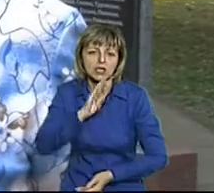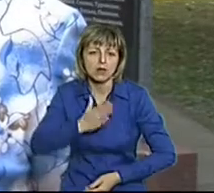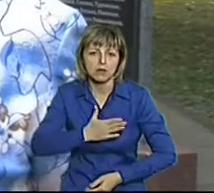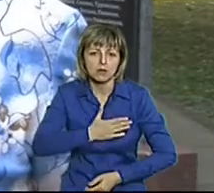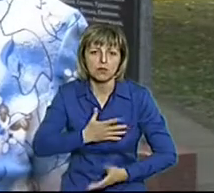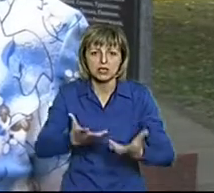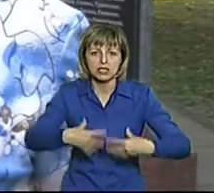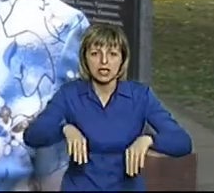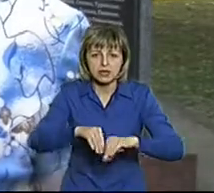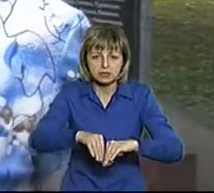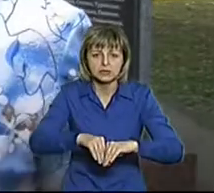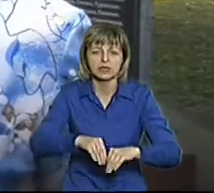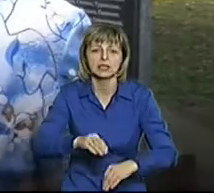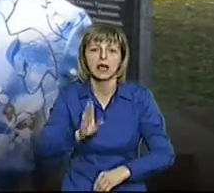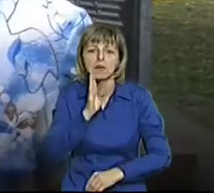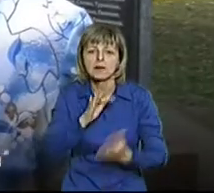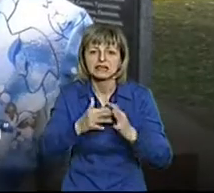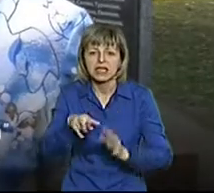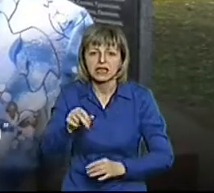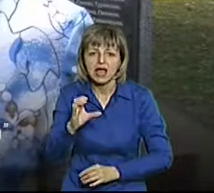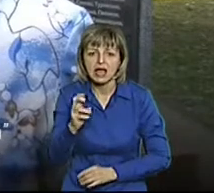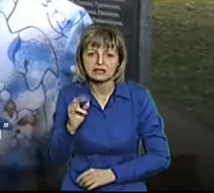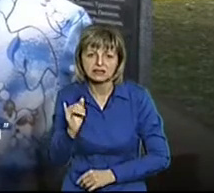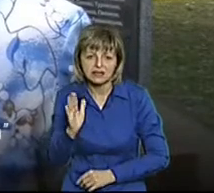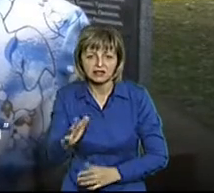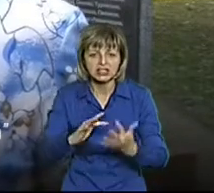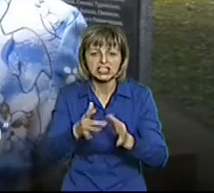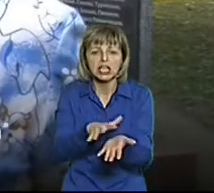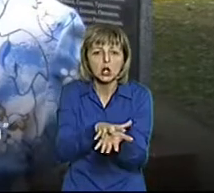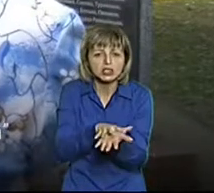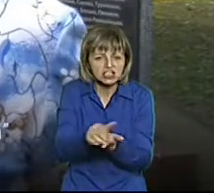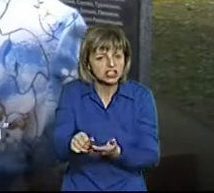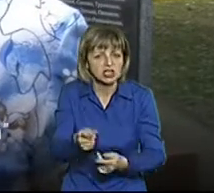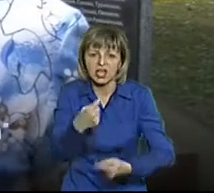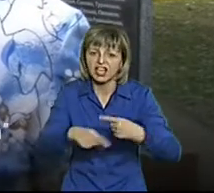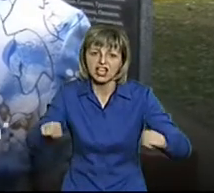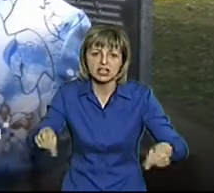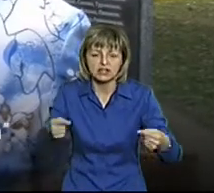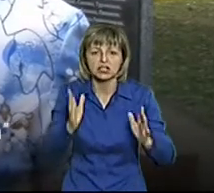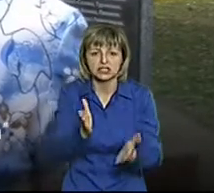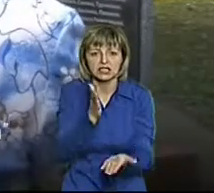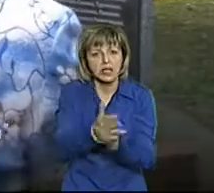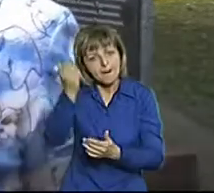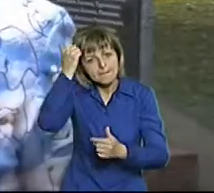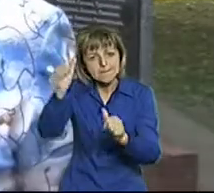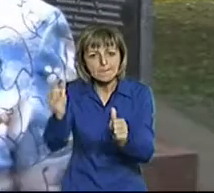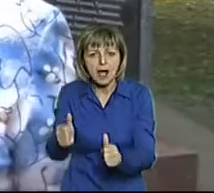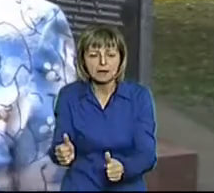мама із села Ласків, село знищене і не відновлене зовсім. Тільки стоїть пам'ятник,